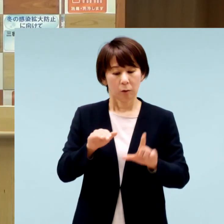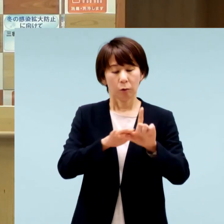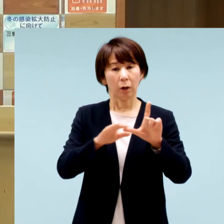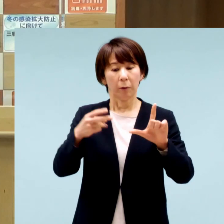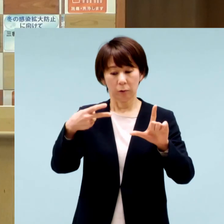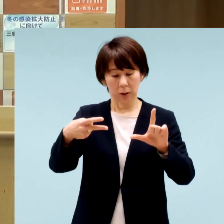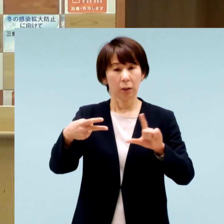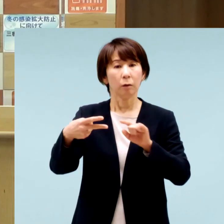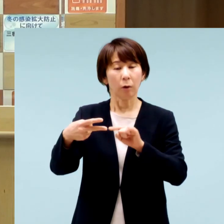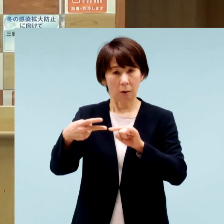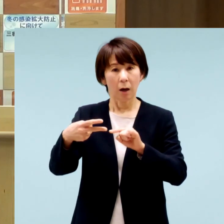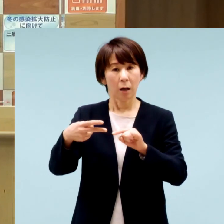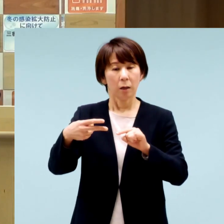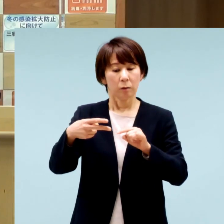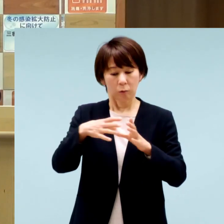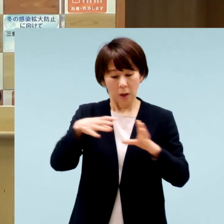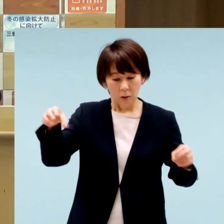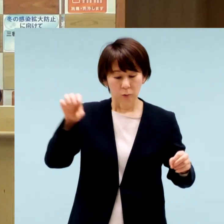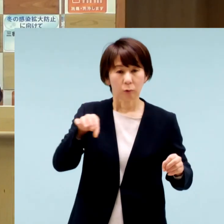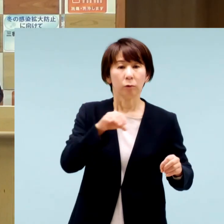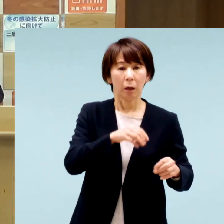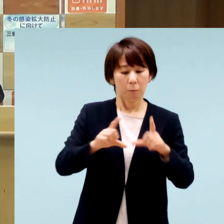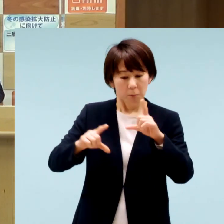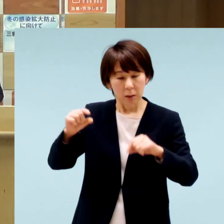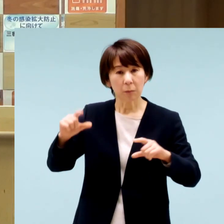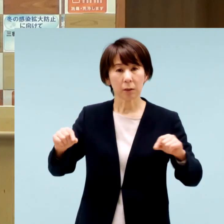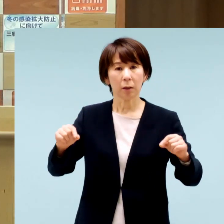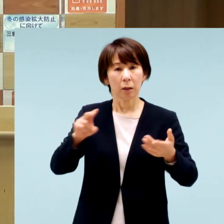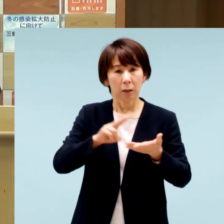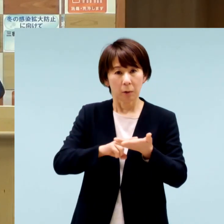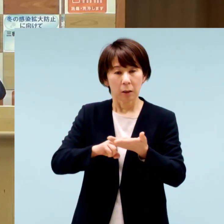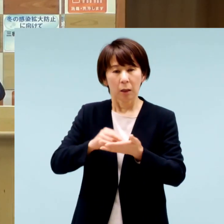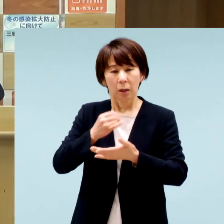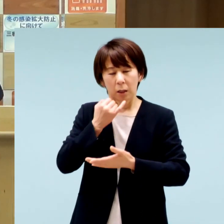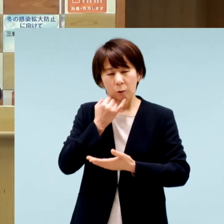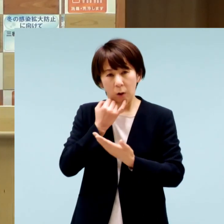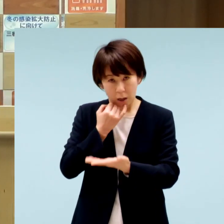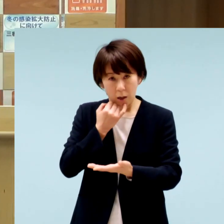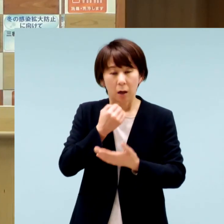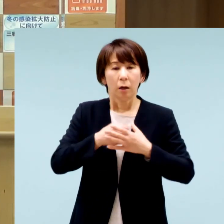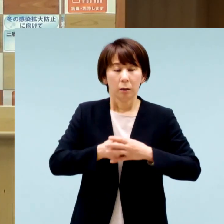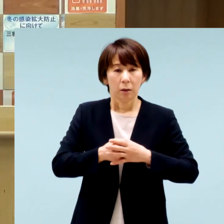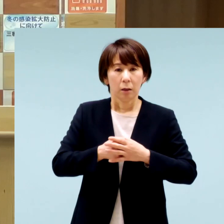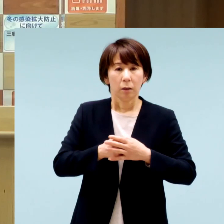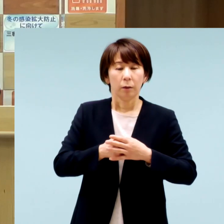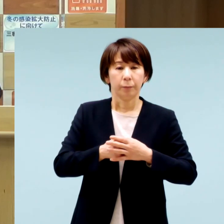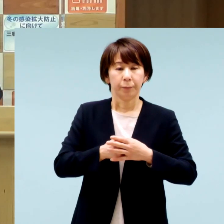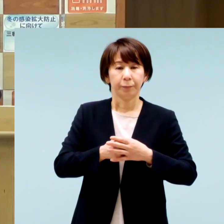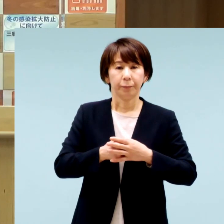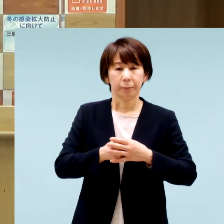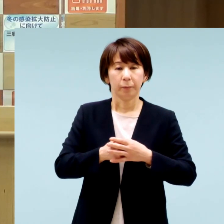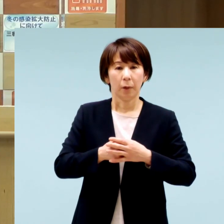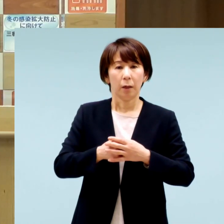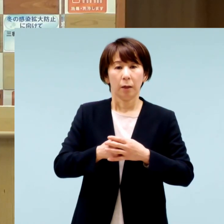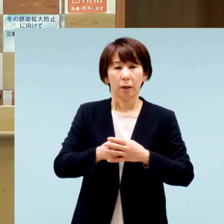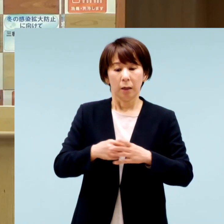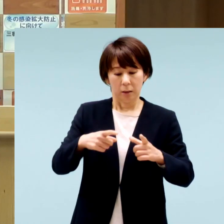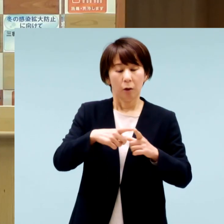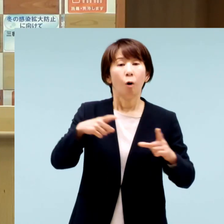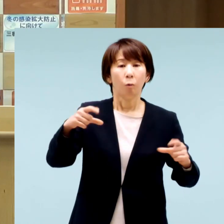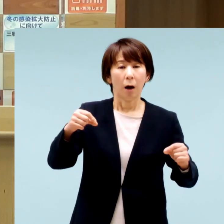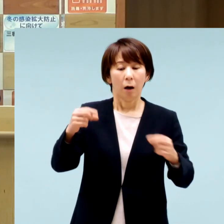なというところがありますよね。どうしても北海道だけじゃなくて、日本って移動が自由にできるわけです